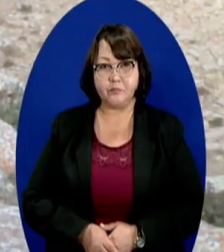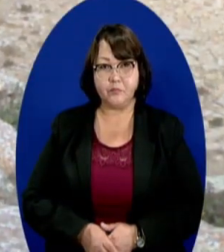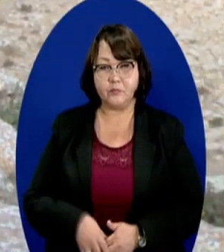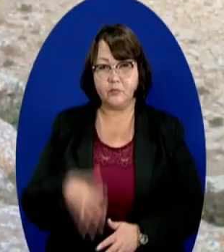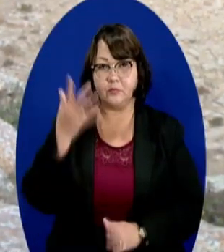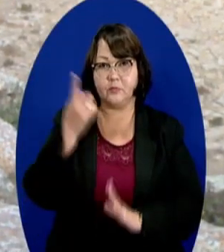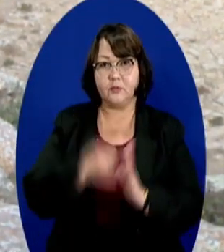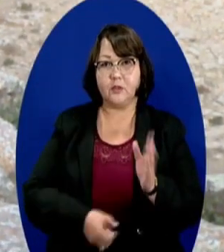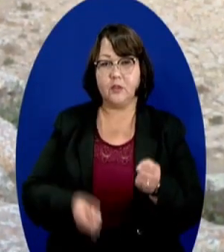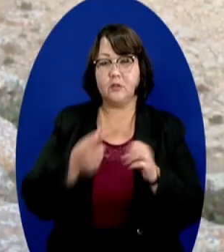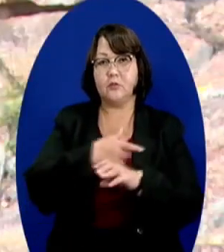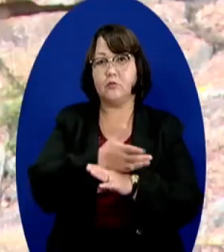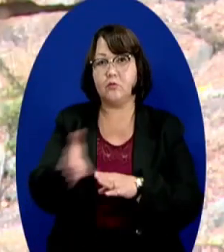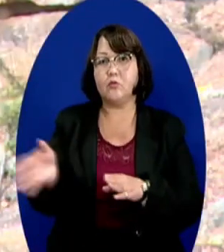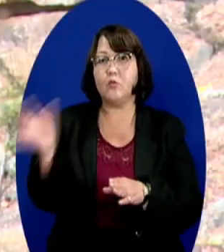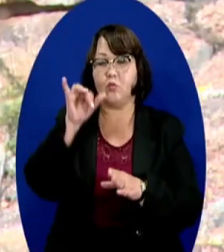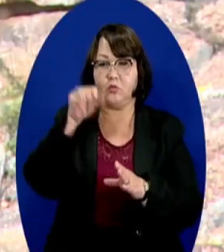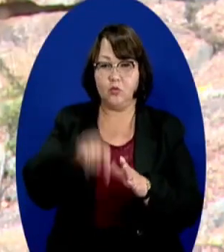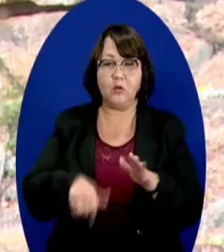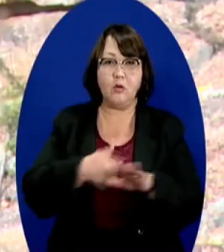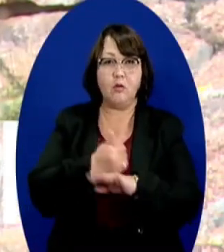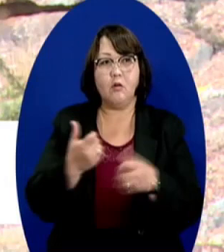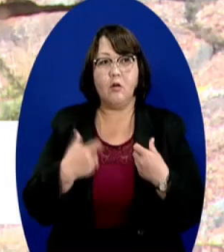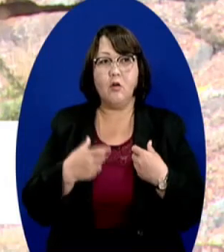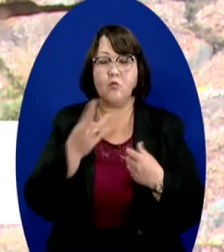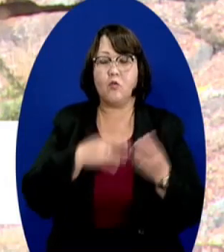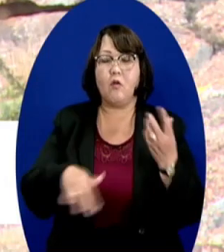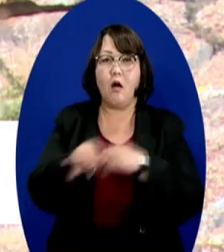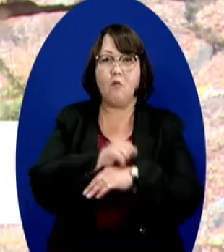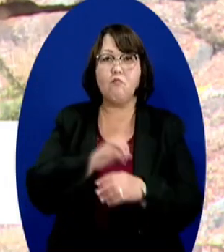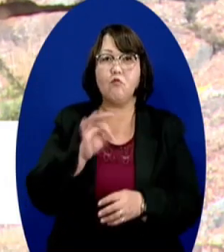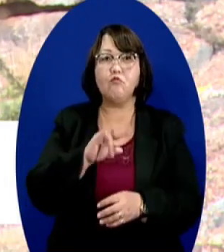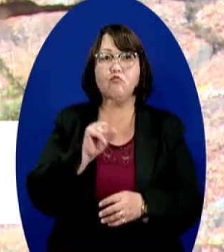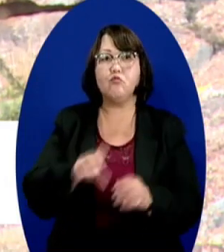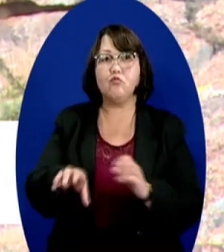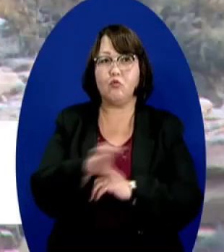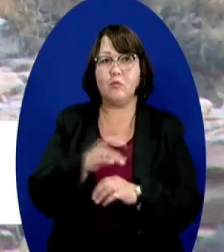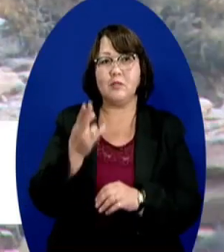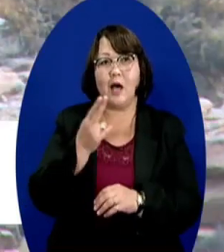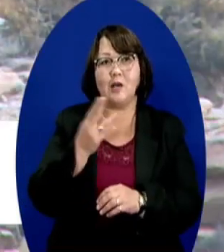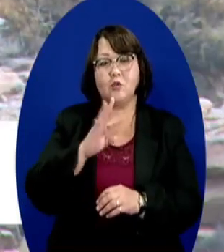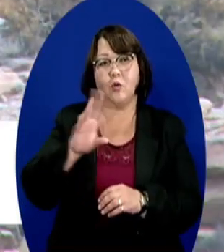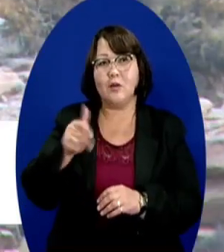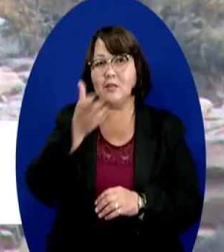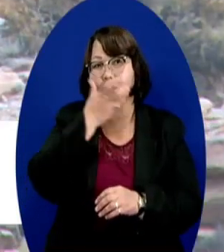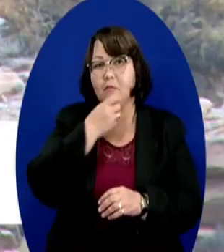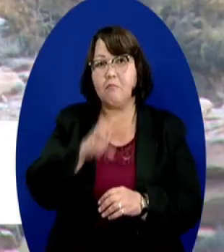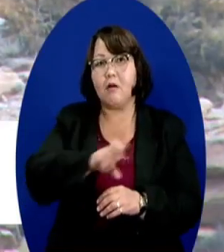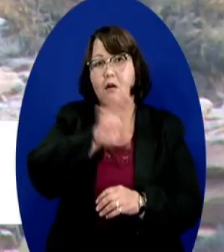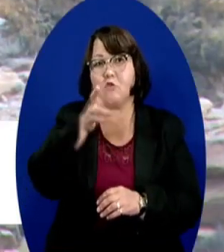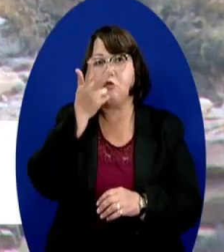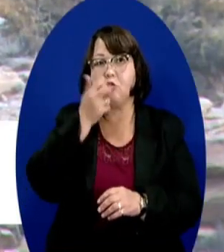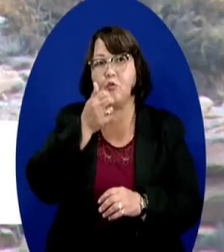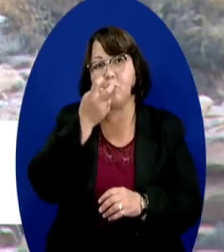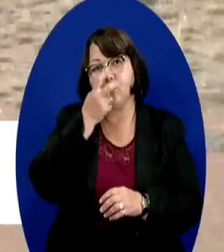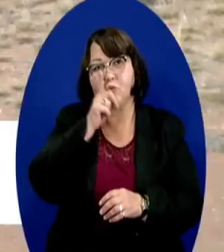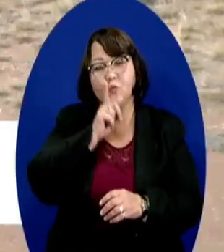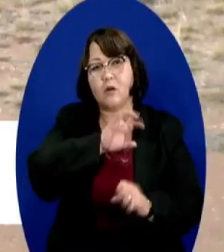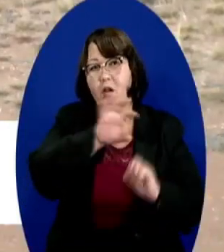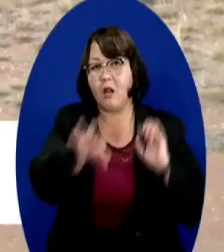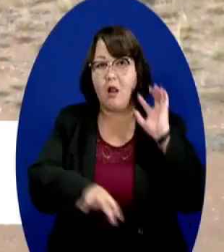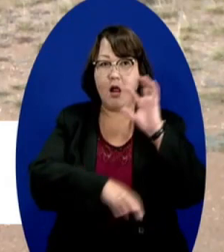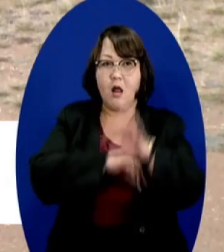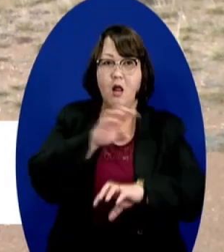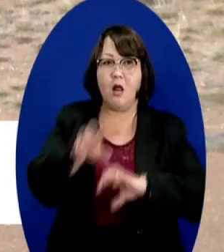5 дугаар сар гарсаар дотоодын аялагчид Дундгов аймгийн Үлзит сумын нутаг цагаан суврга байгалийн үзэсгэлэнт газрыг хамгийн ихээр зоржээ.